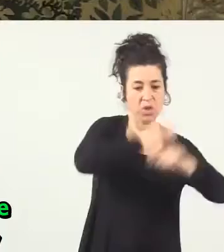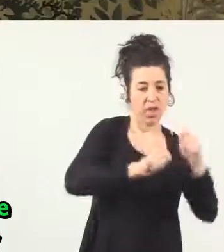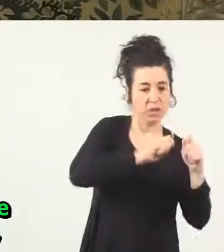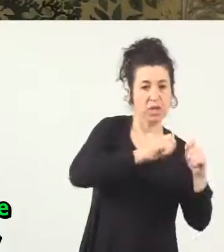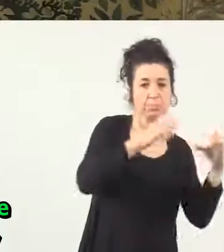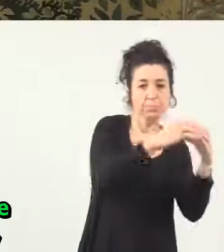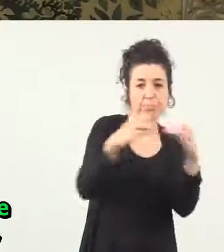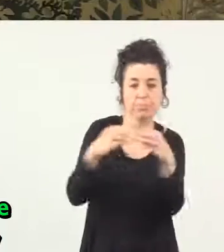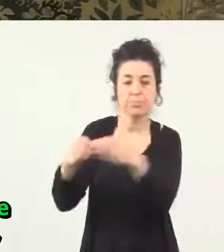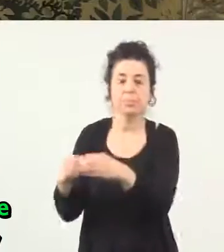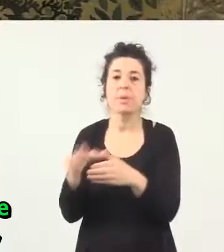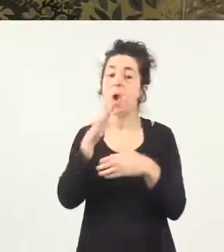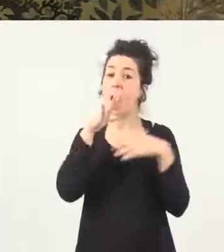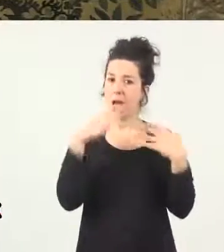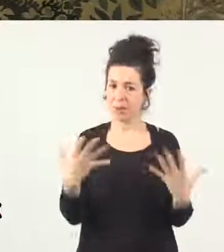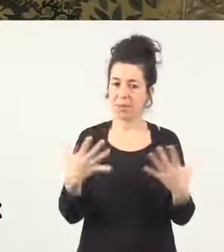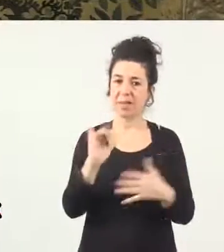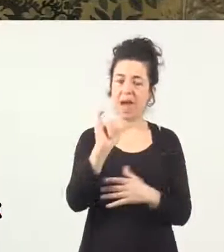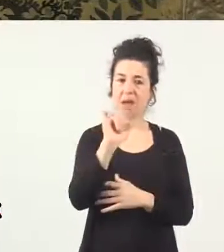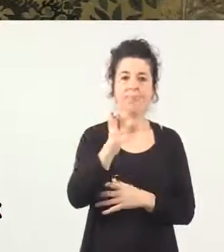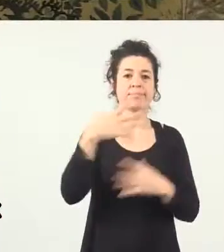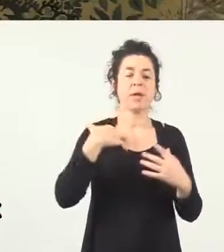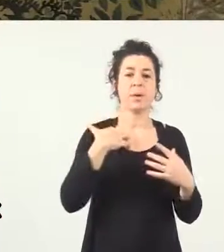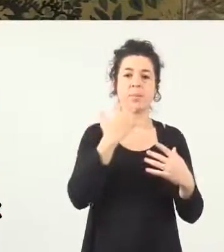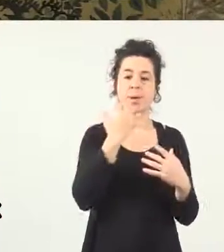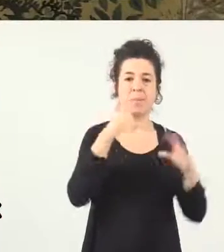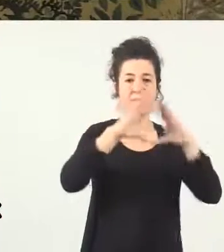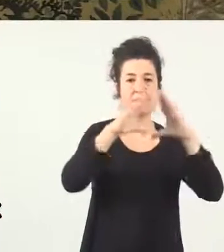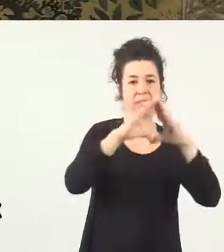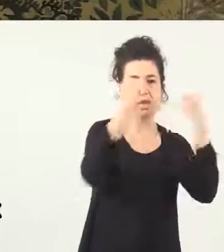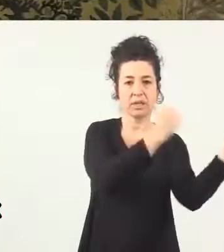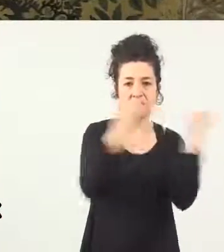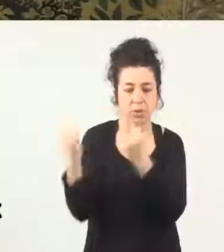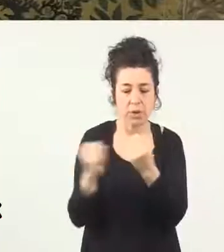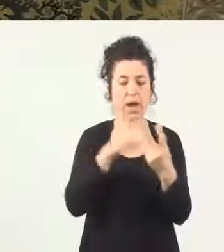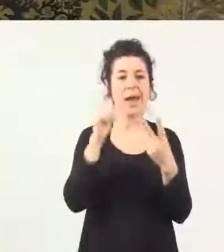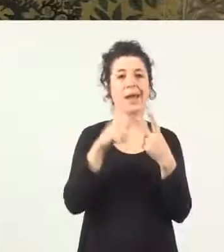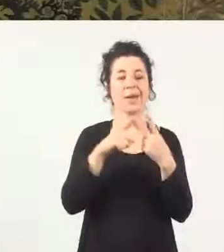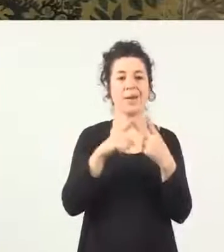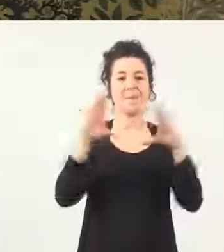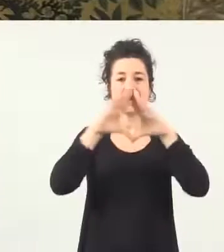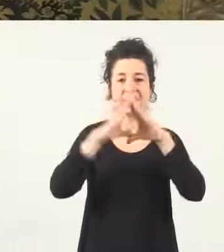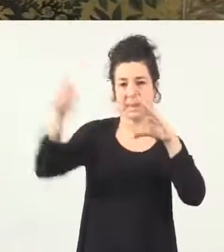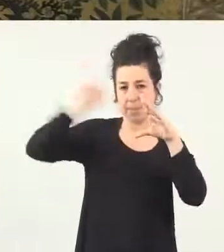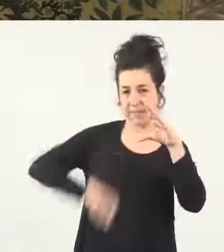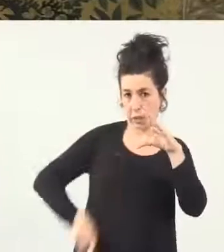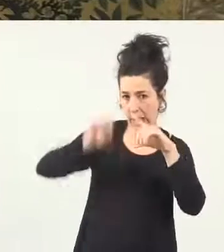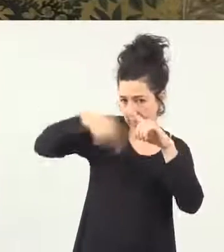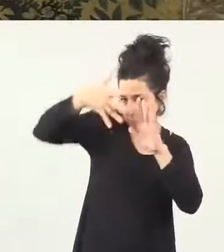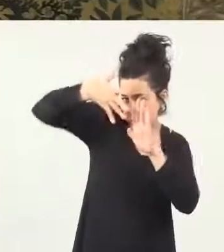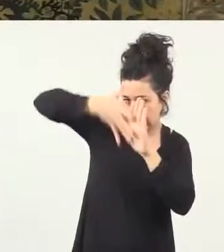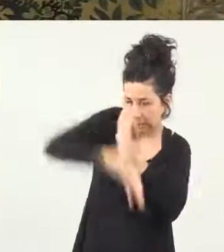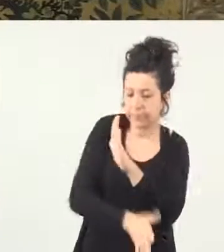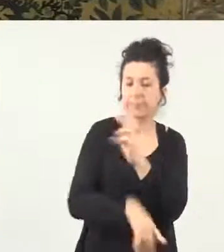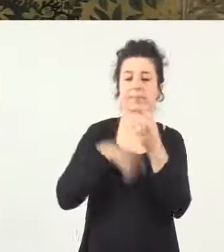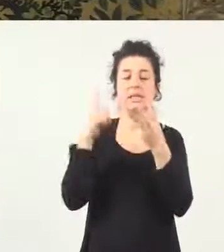pues baditugu feminismo instituzionala, baditugu feminista profesionala, gero hitz egingo dut honetaz, baditugu emakume feministak